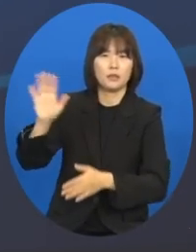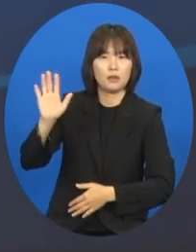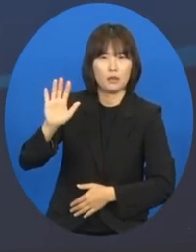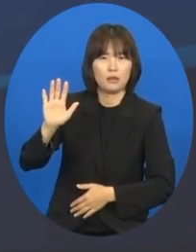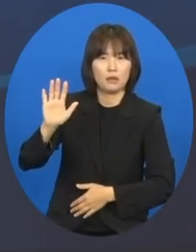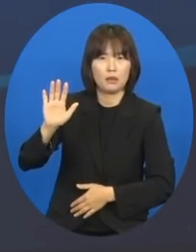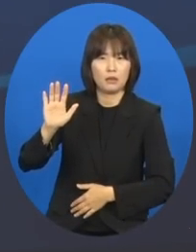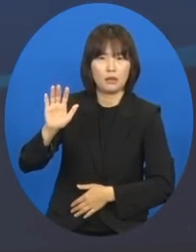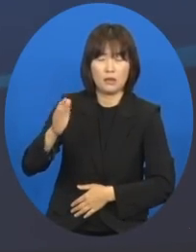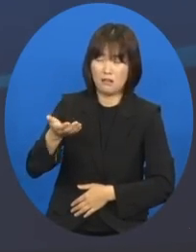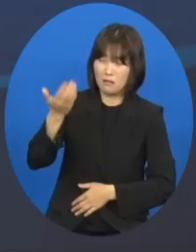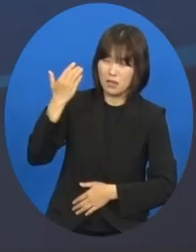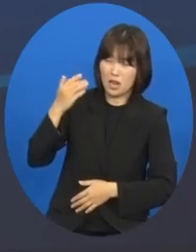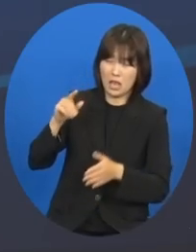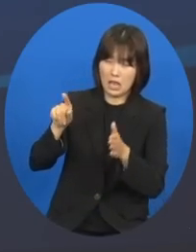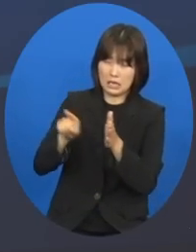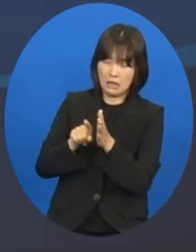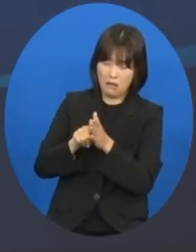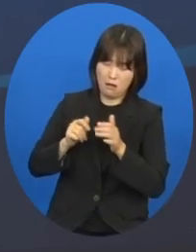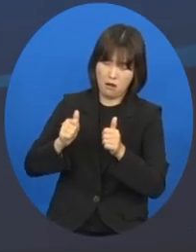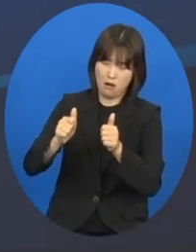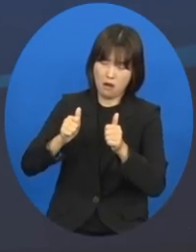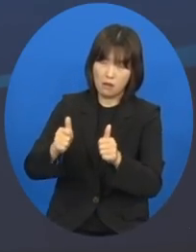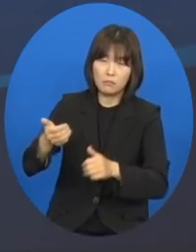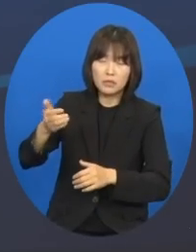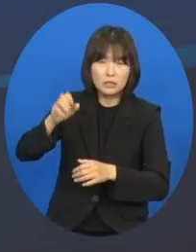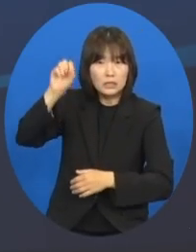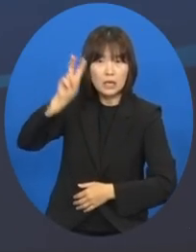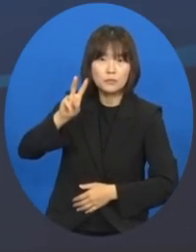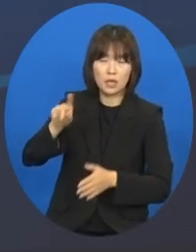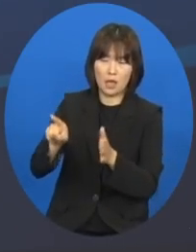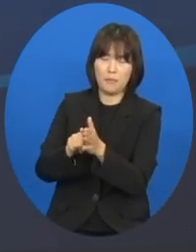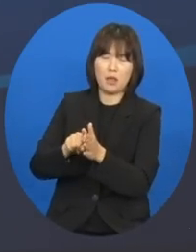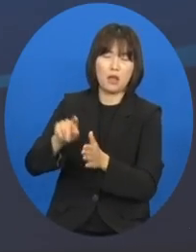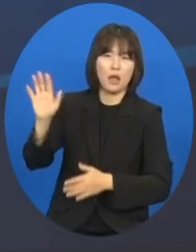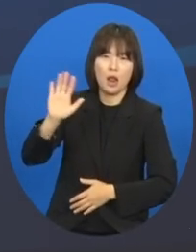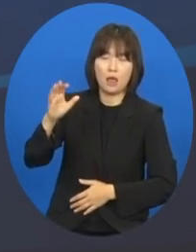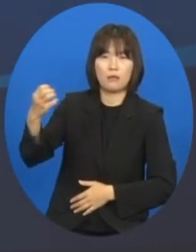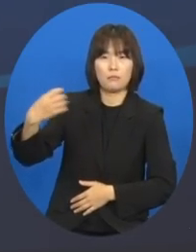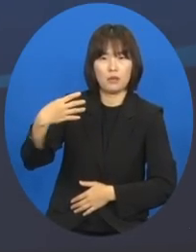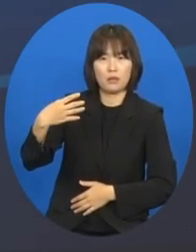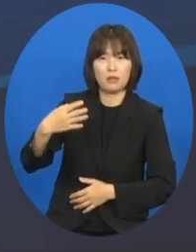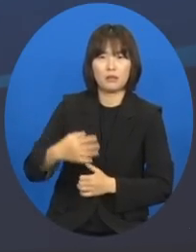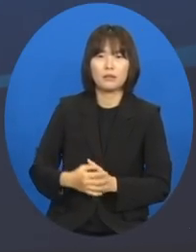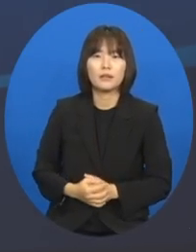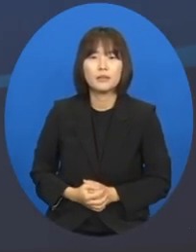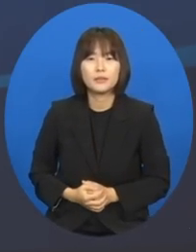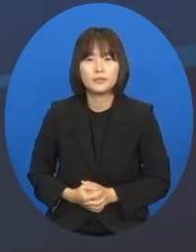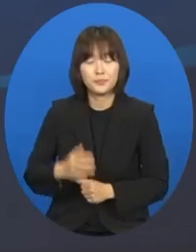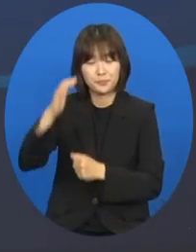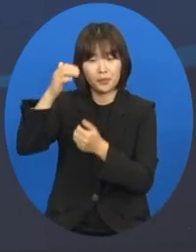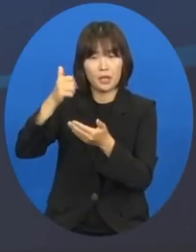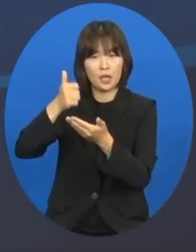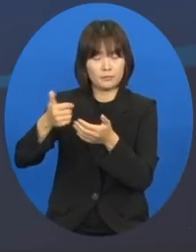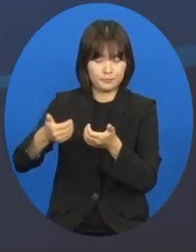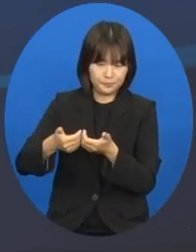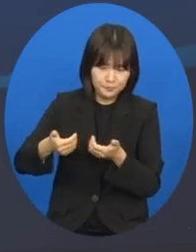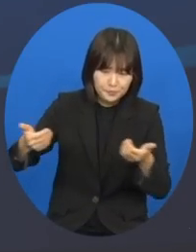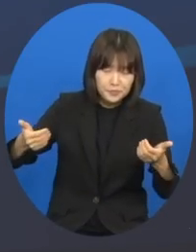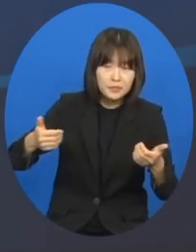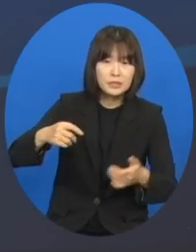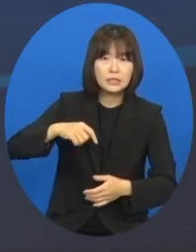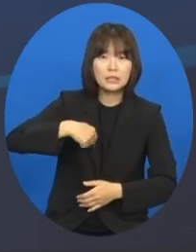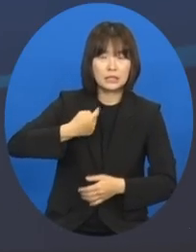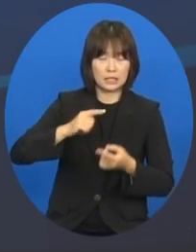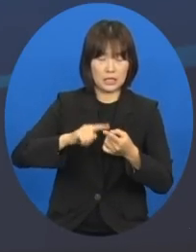신앙생활 열심히 하던 아이가 갑자기 무신론자라는 거예요 여러분 하나님을 떠나서 자기 증명을 하고